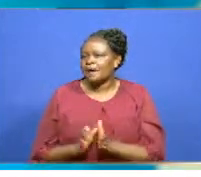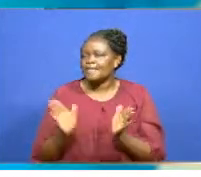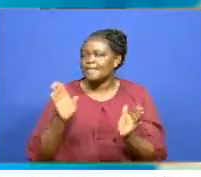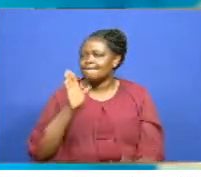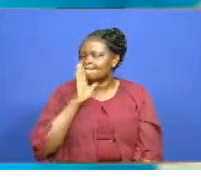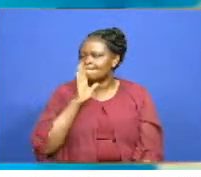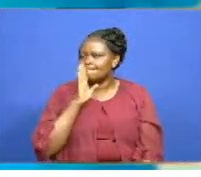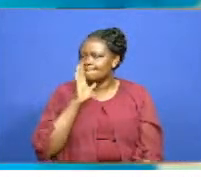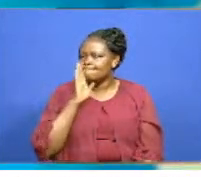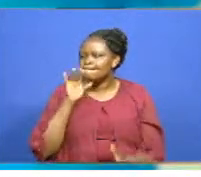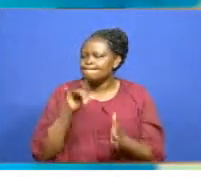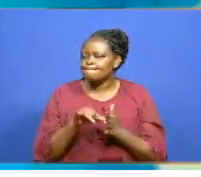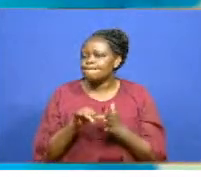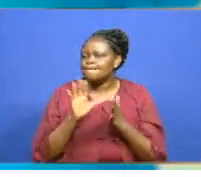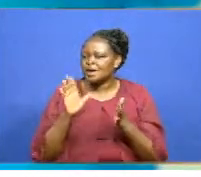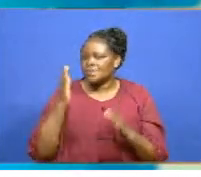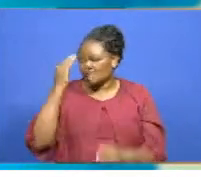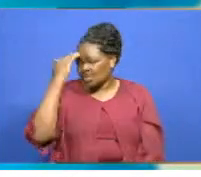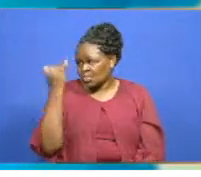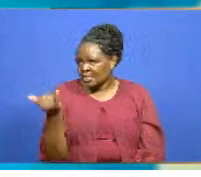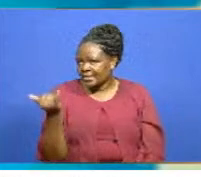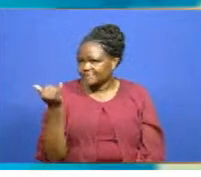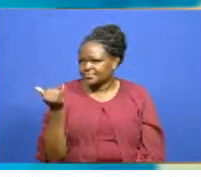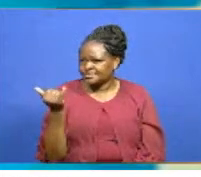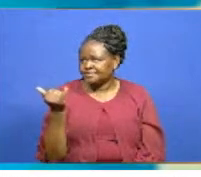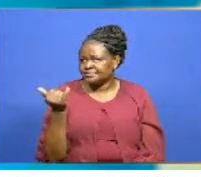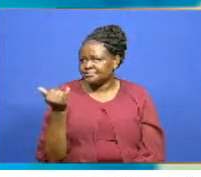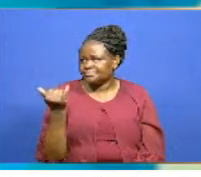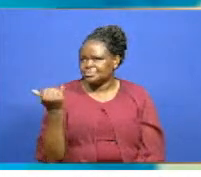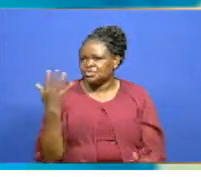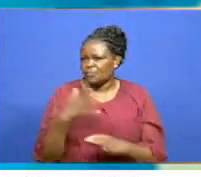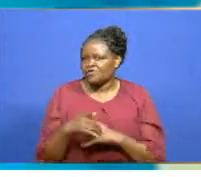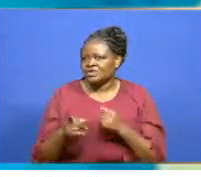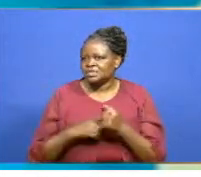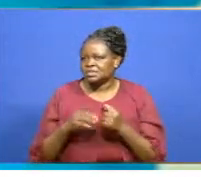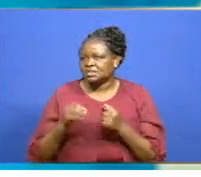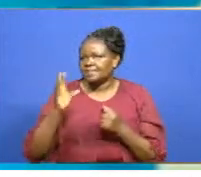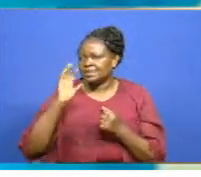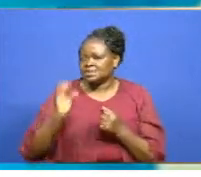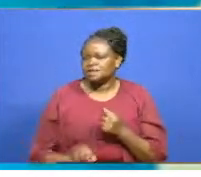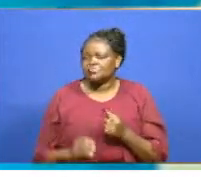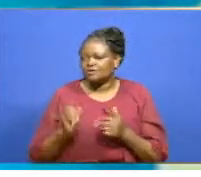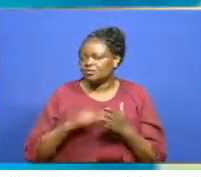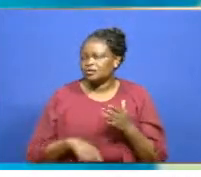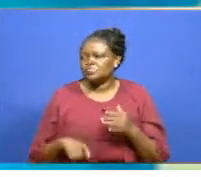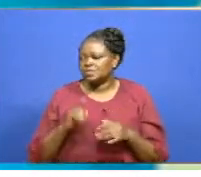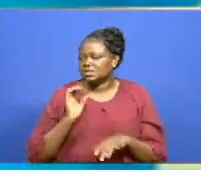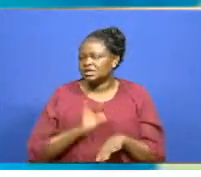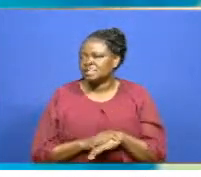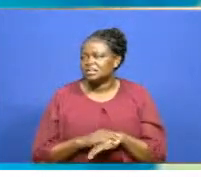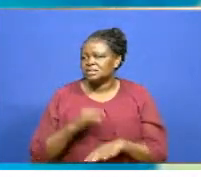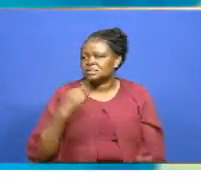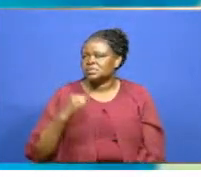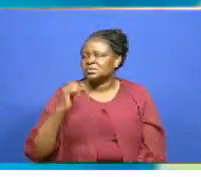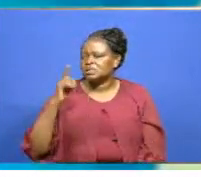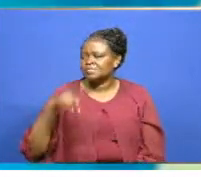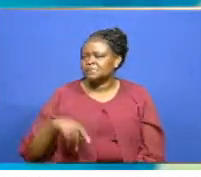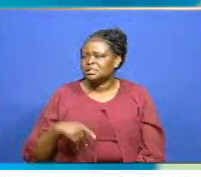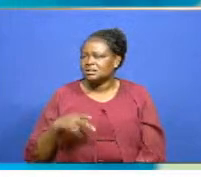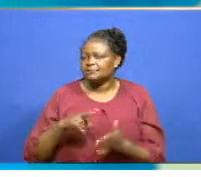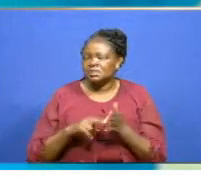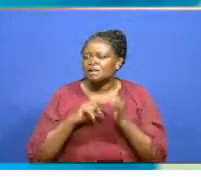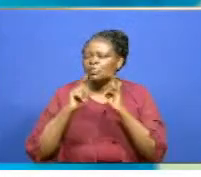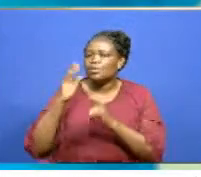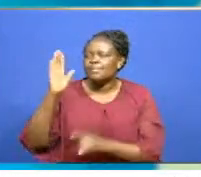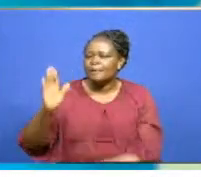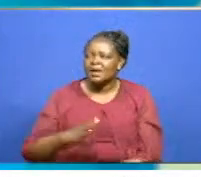imeanza kuleta shida kidogo, kwa sababu unaona it's now way past 60% of our GDP. So viongozi ambao wanaweza enda bunge na